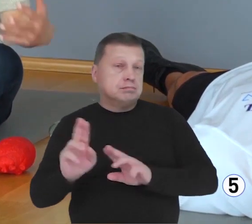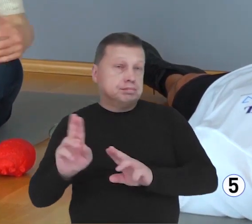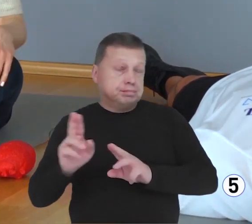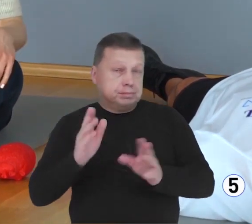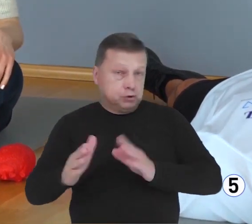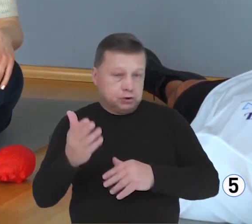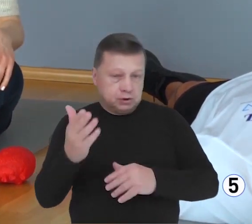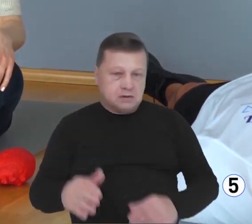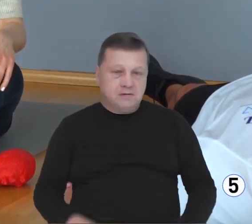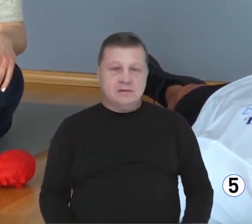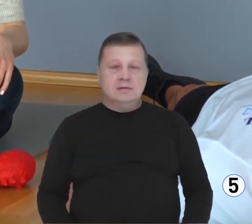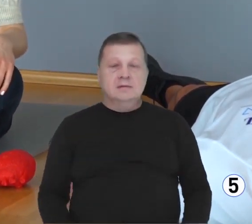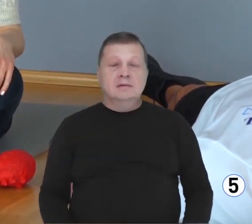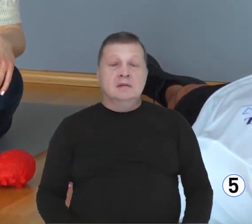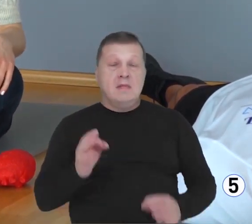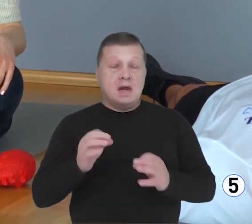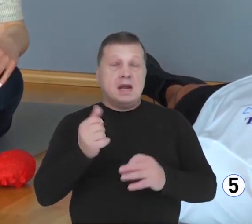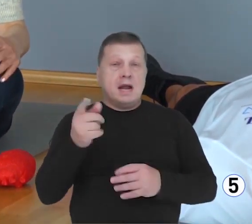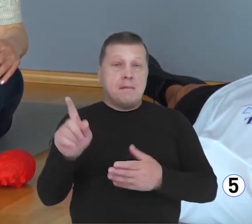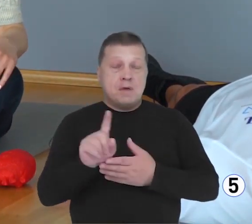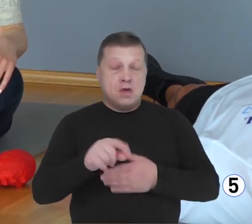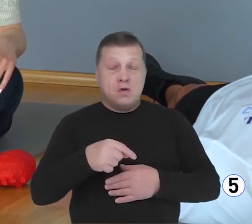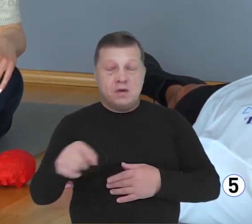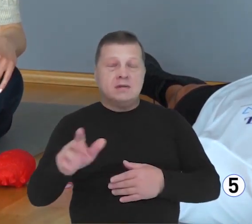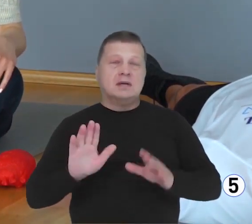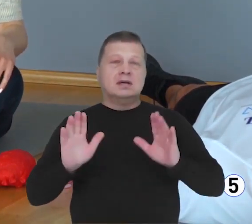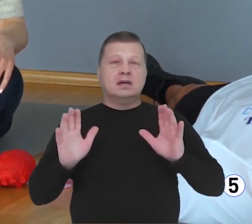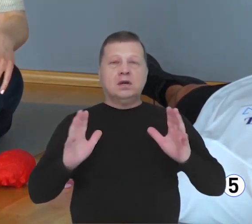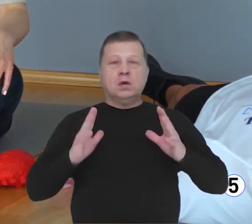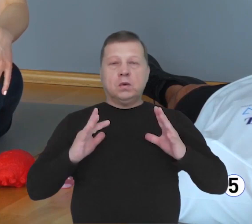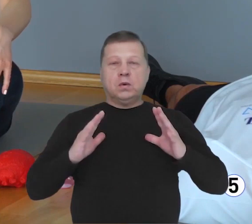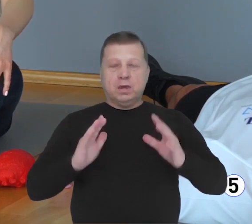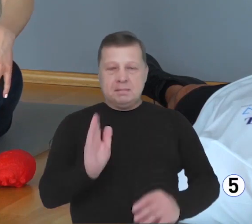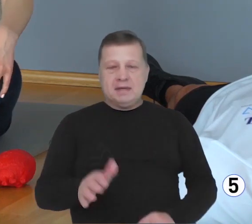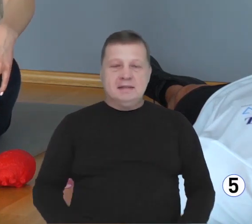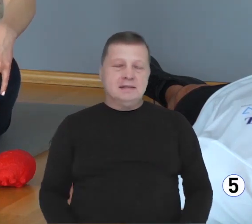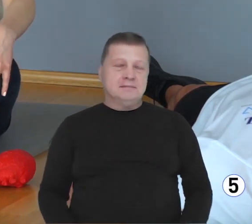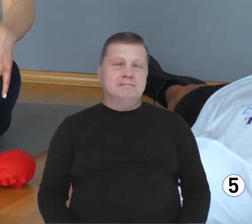i delektuj się najbliższymi minutami.